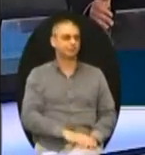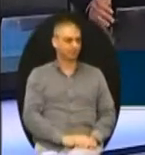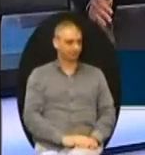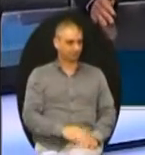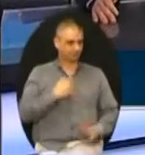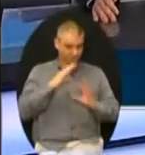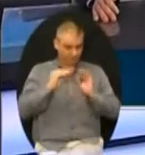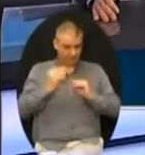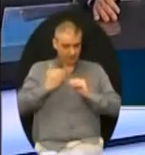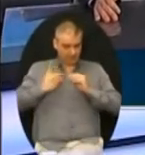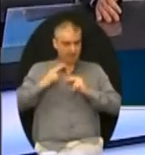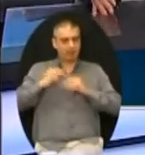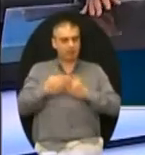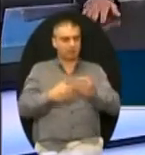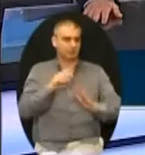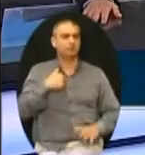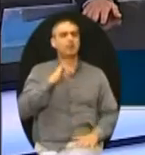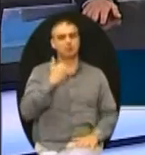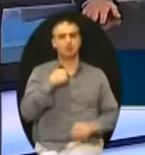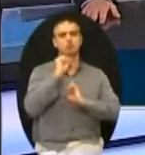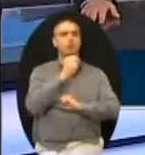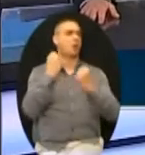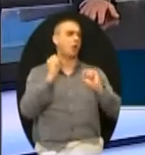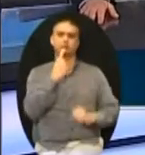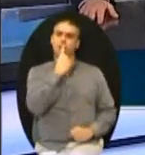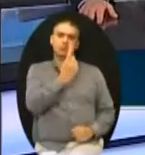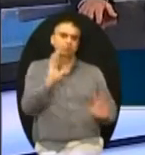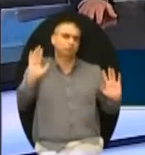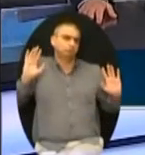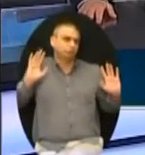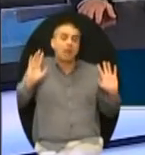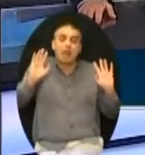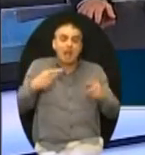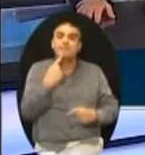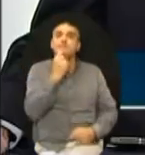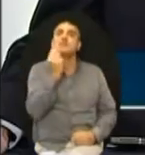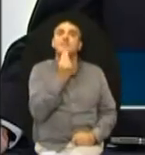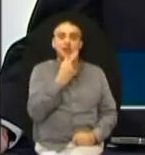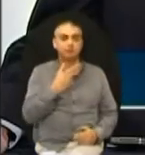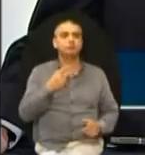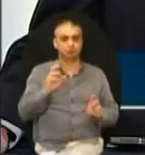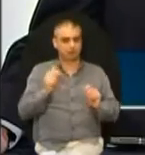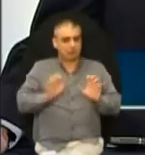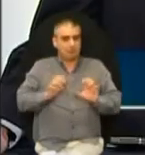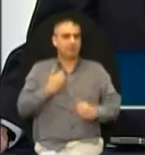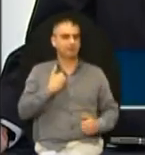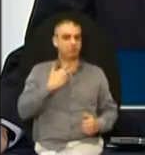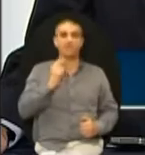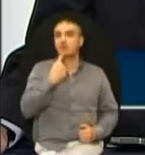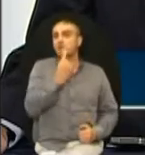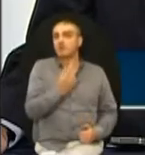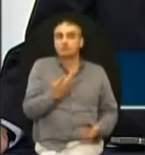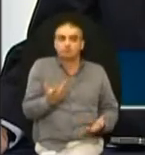בהתחלה ונתקדם. אני בהחלט תומך בחופש ביטוי, חופש ביטוי גם לביטויים שמרגיזים אותי וגם